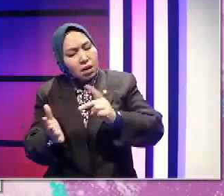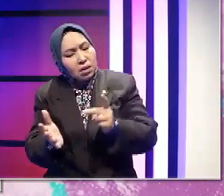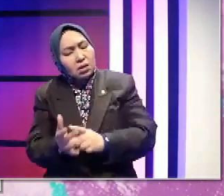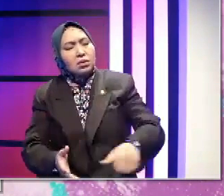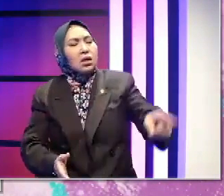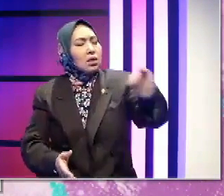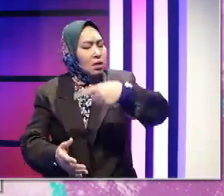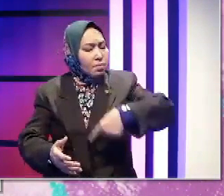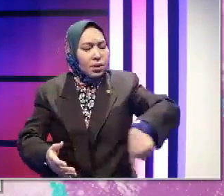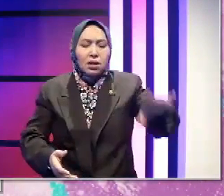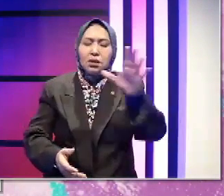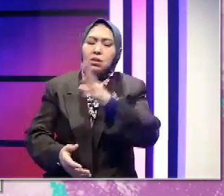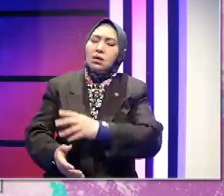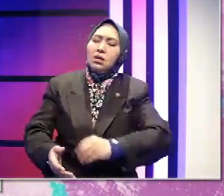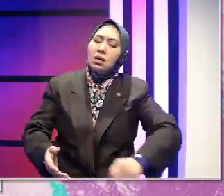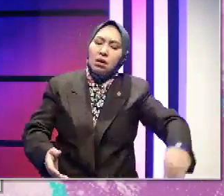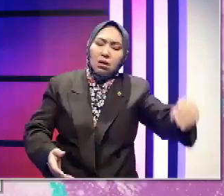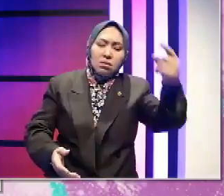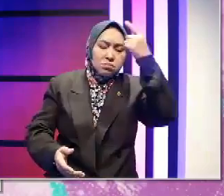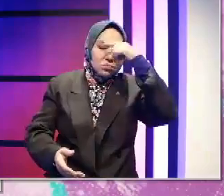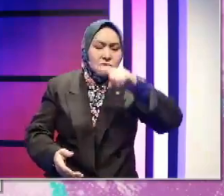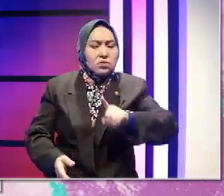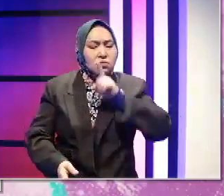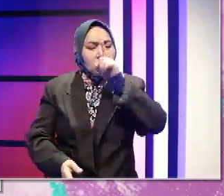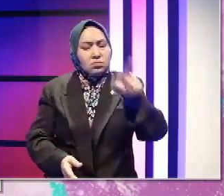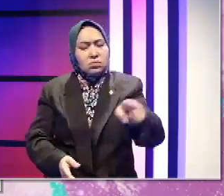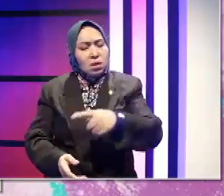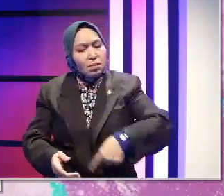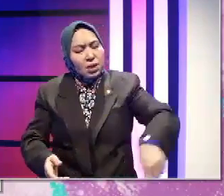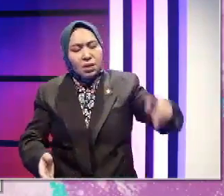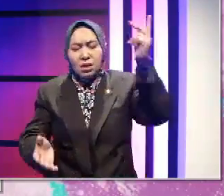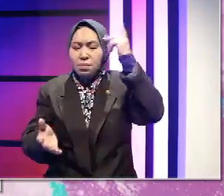ولتعرفنهم في لحن